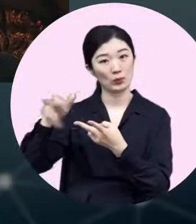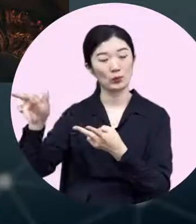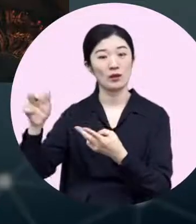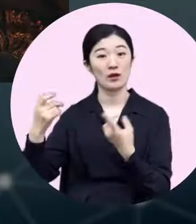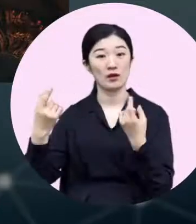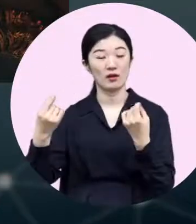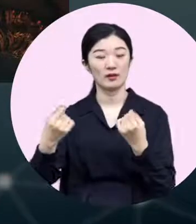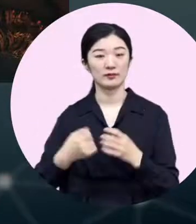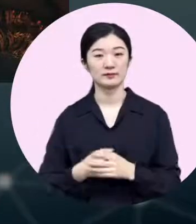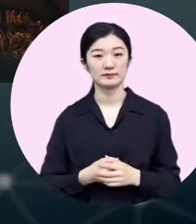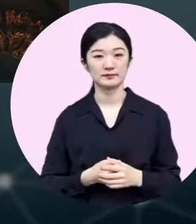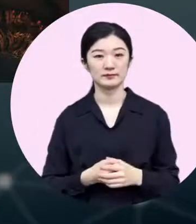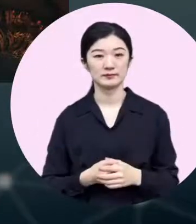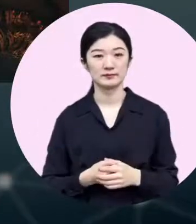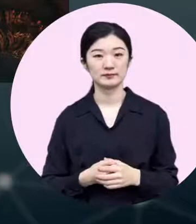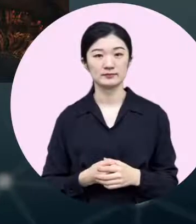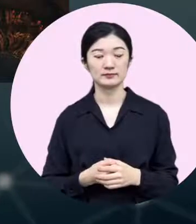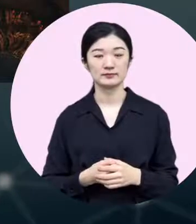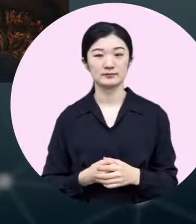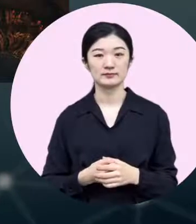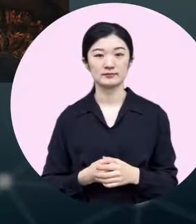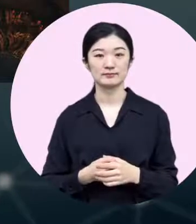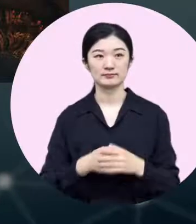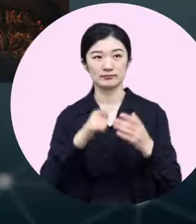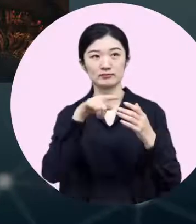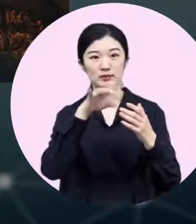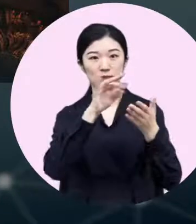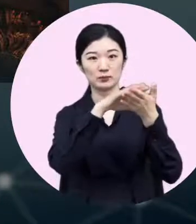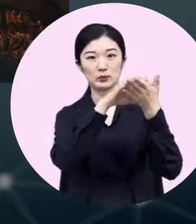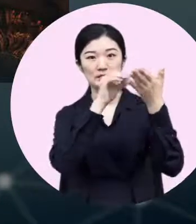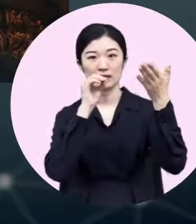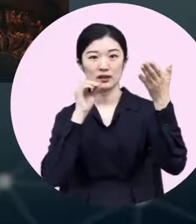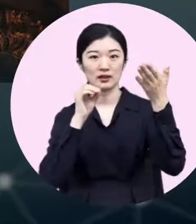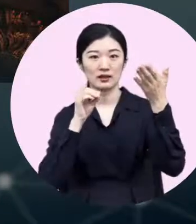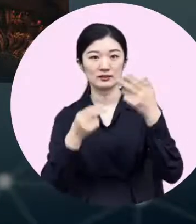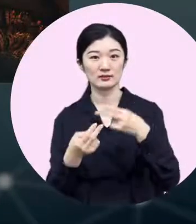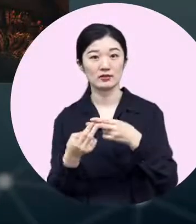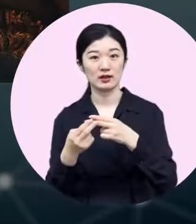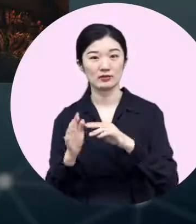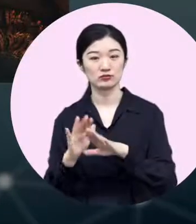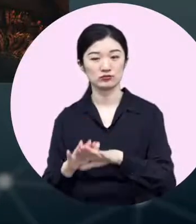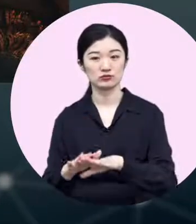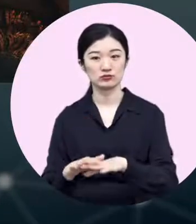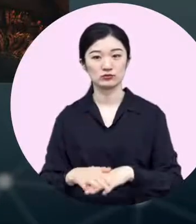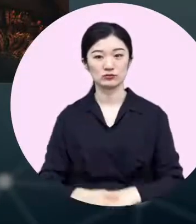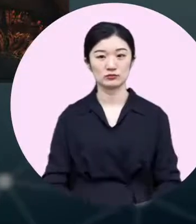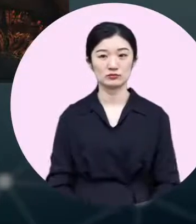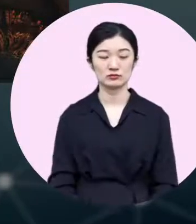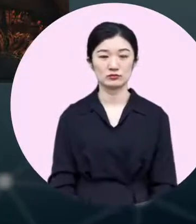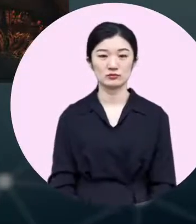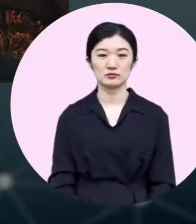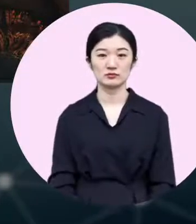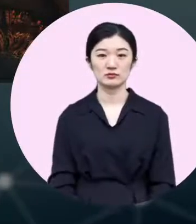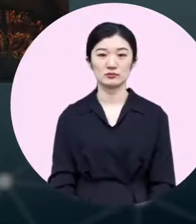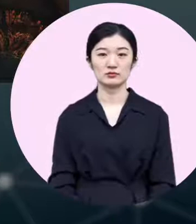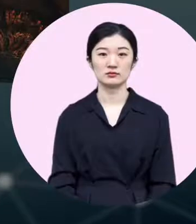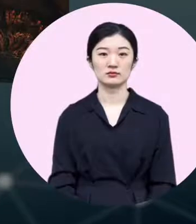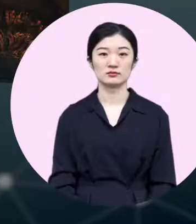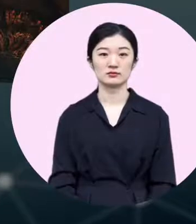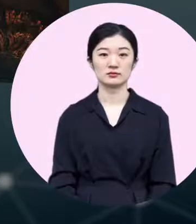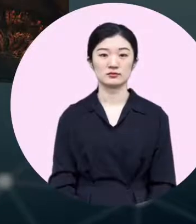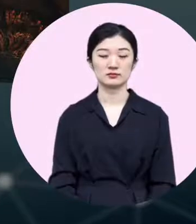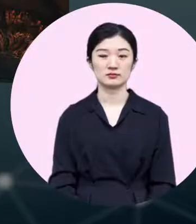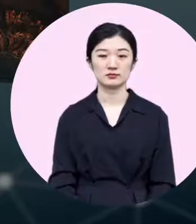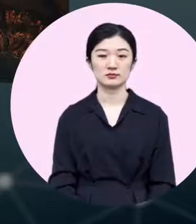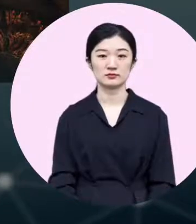요 내용을 일단은 복사를 해 놓으세요. 이렇게 오른쪽 클릭해서 복사하기를 해 놓으시고요. 요건 이제